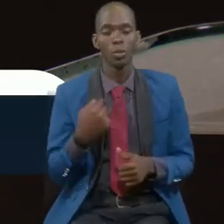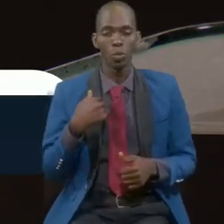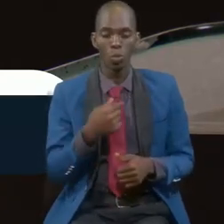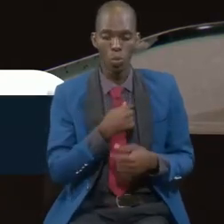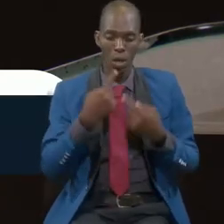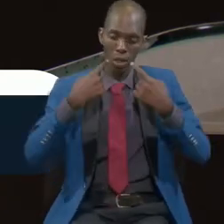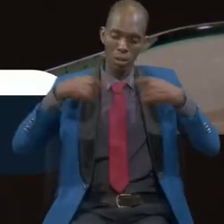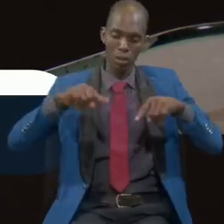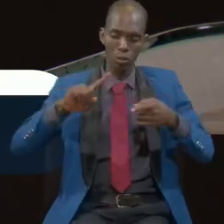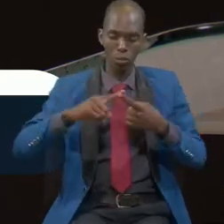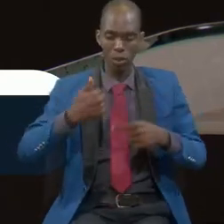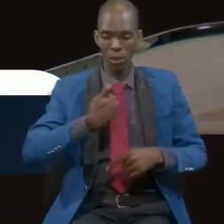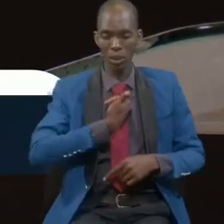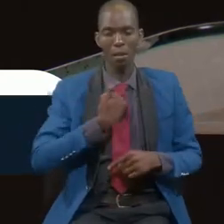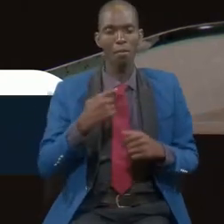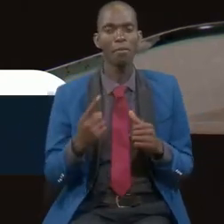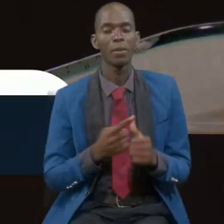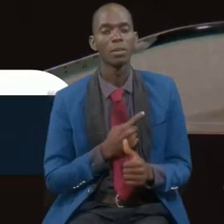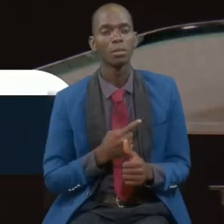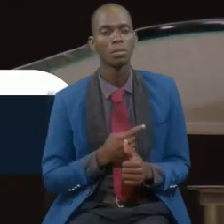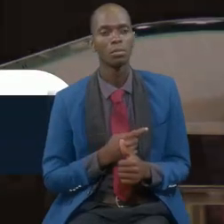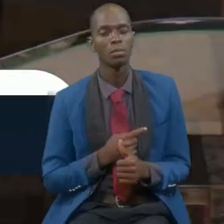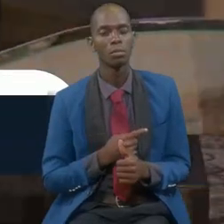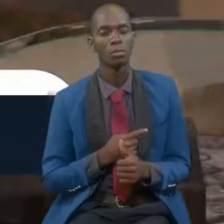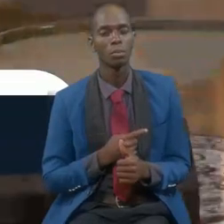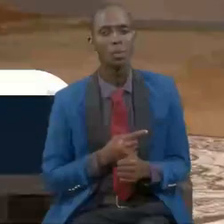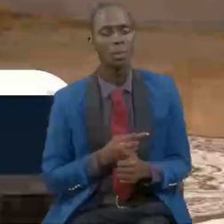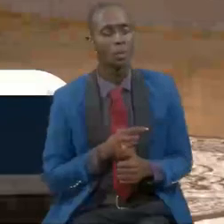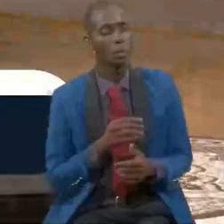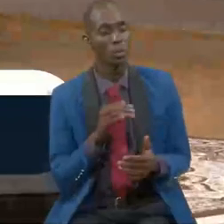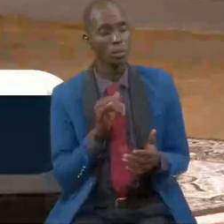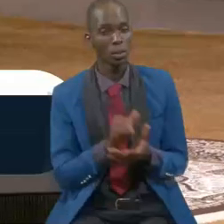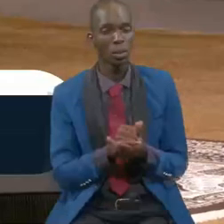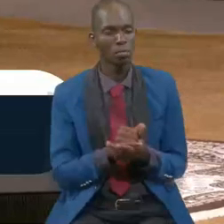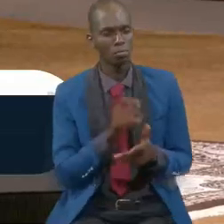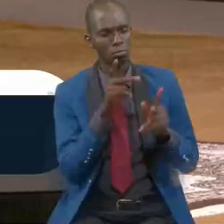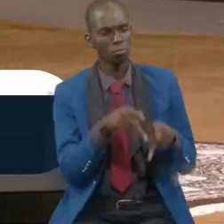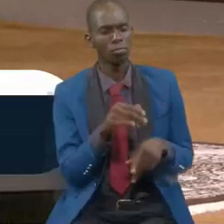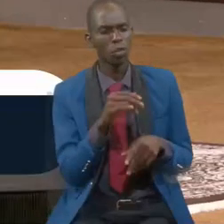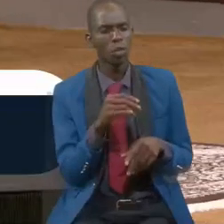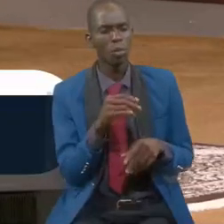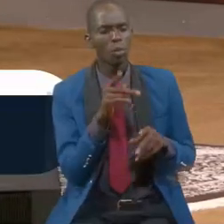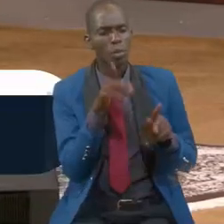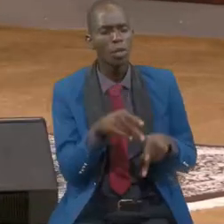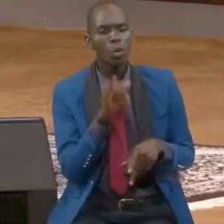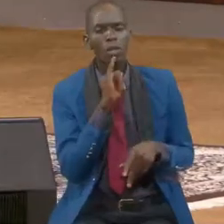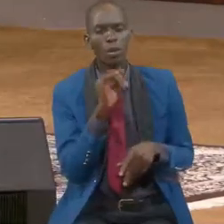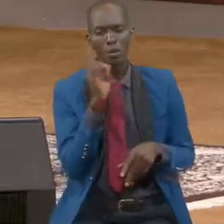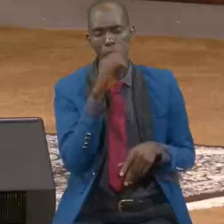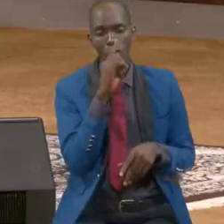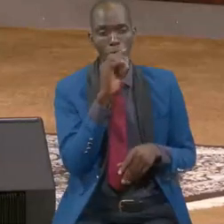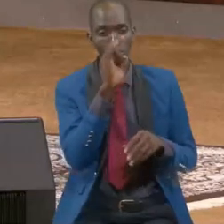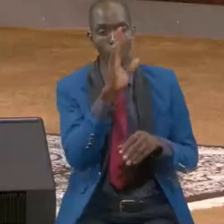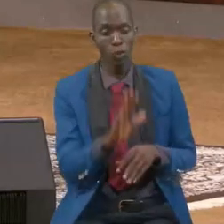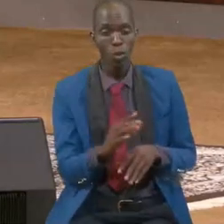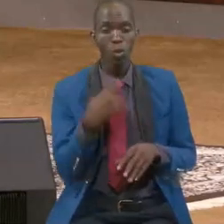proclamons cela à nous-mêmes d'abord. La personne là est un faux enseignant, est un faux prédicateur qui